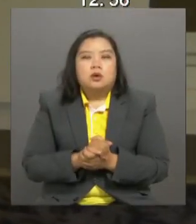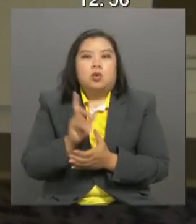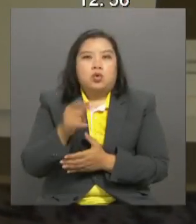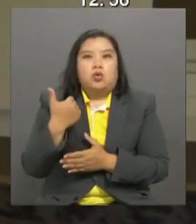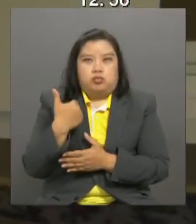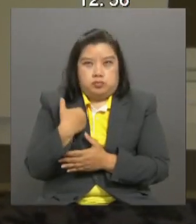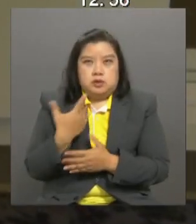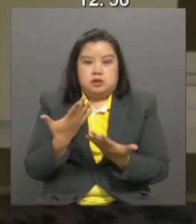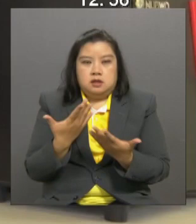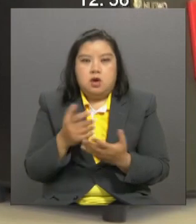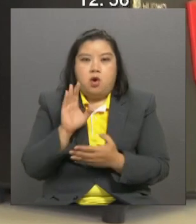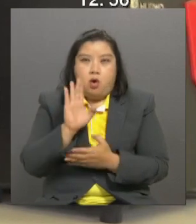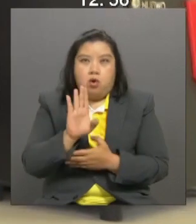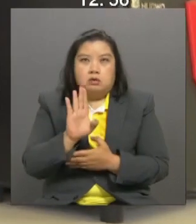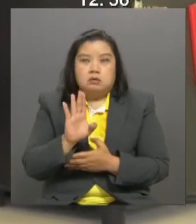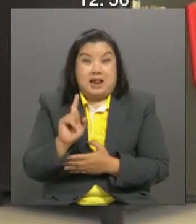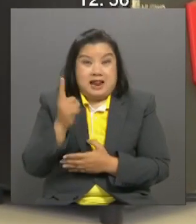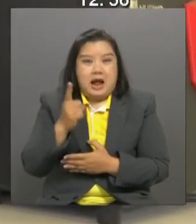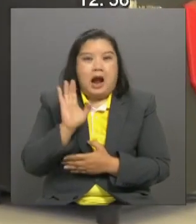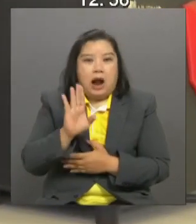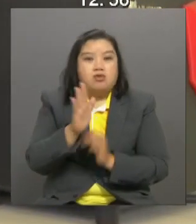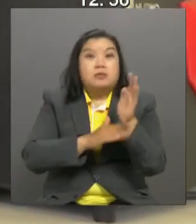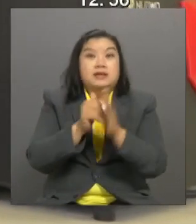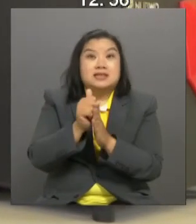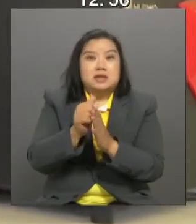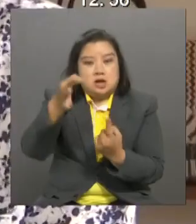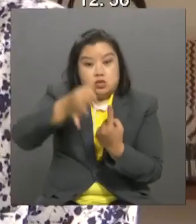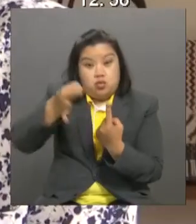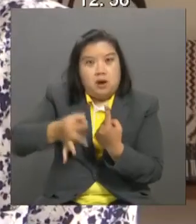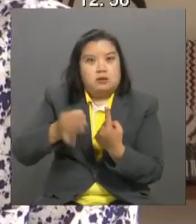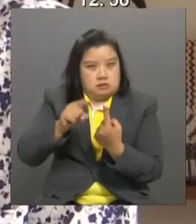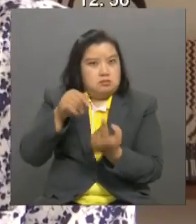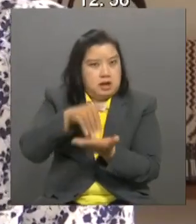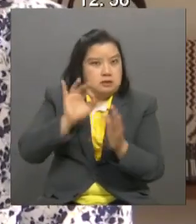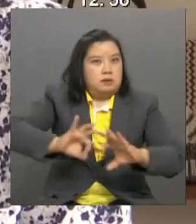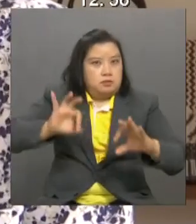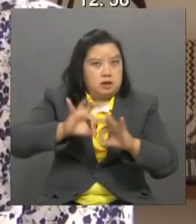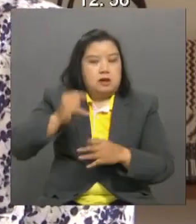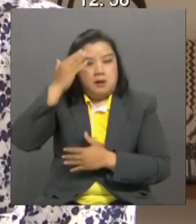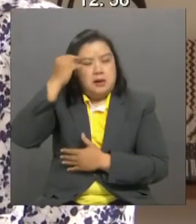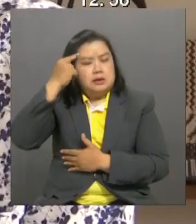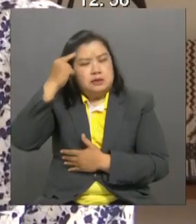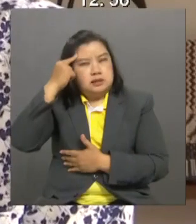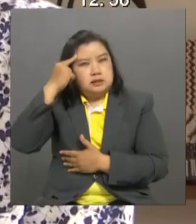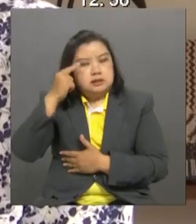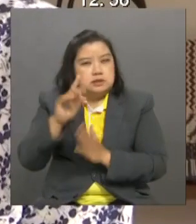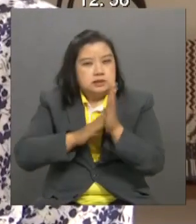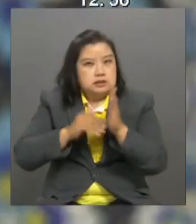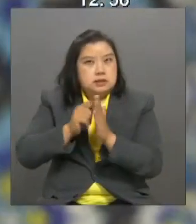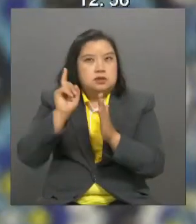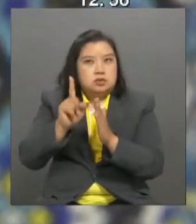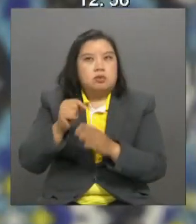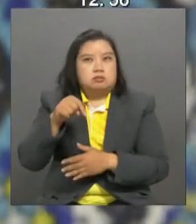ตถกรรมลูกปัดมโนราเนี่ยครับยืนอยู่เป็นอันดับแรกเพราะเราอยากสร้างภาพจำให้กับลูกค้าก่อนว่าถ้าคุณนึกถึงลูกปัดมโนราเนี่ยครับต้องนึกถึงเ